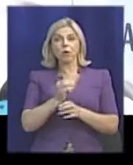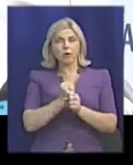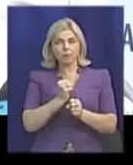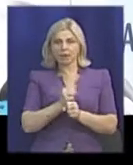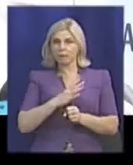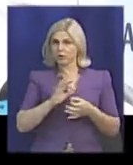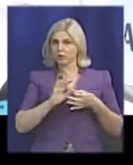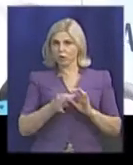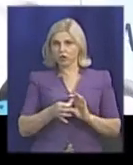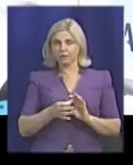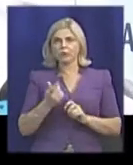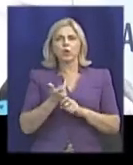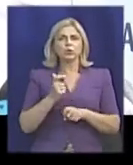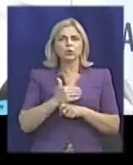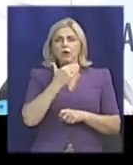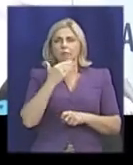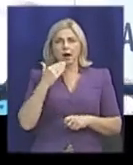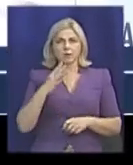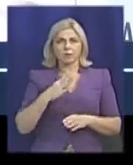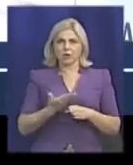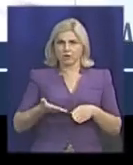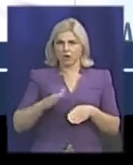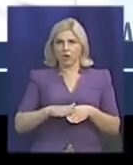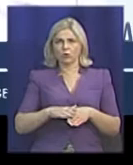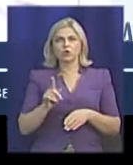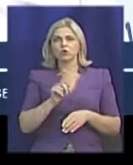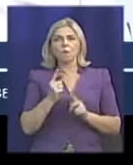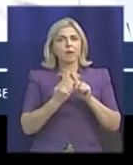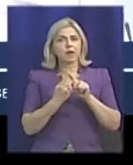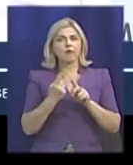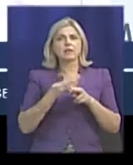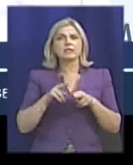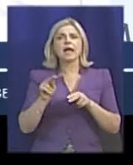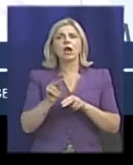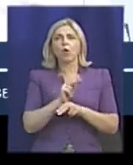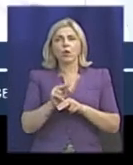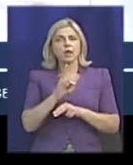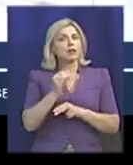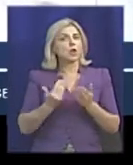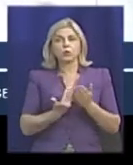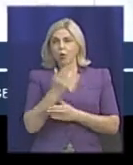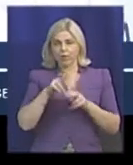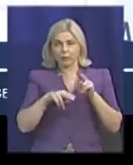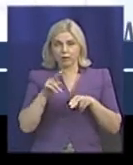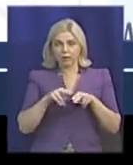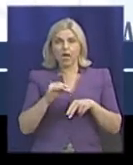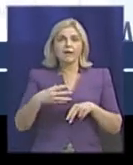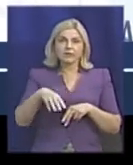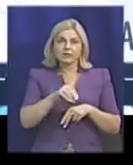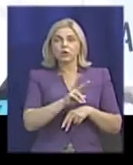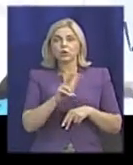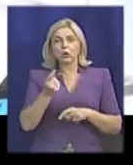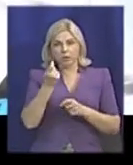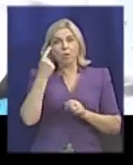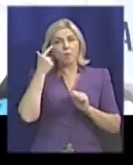складним. Дуже багато було складнощів. Перше те, що це реконструкція. Це не нове будівництво, і всі, хто трошки